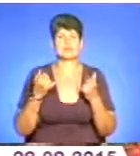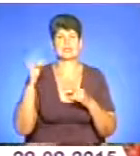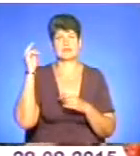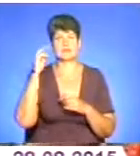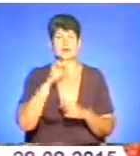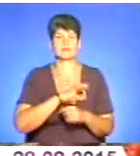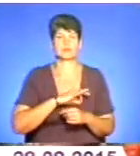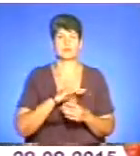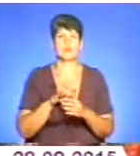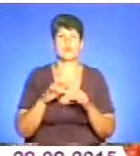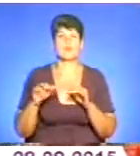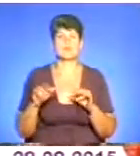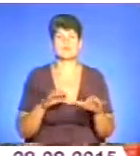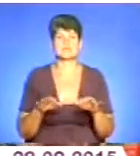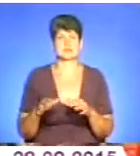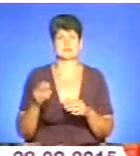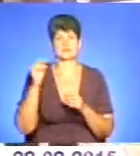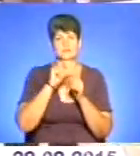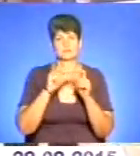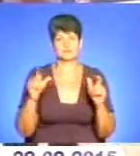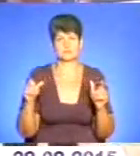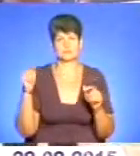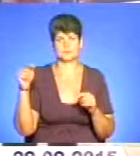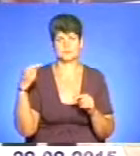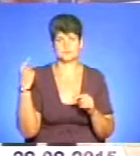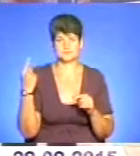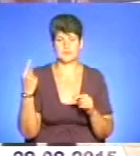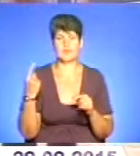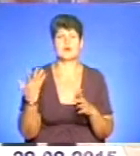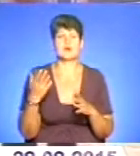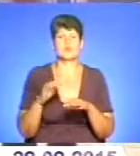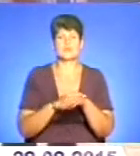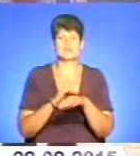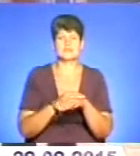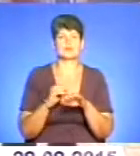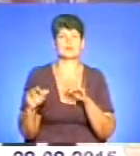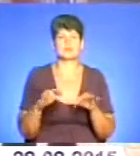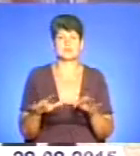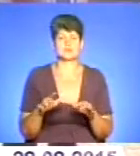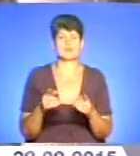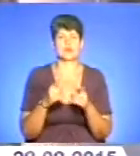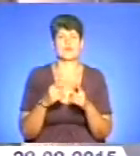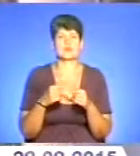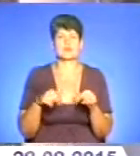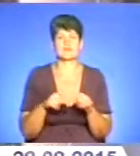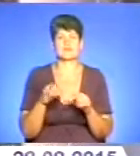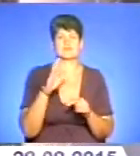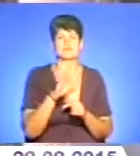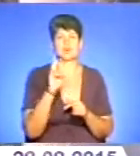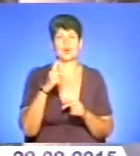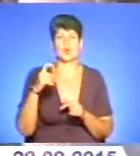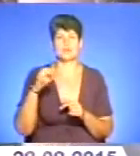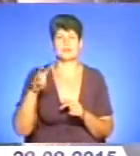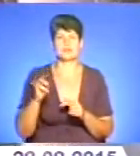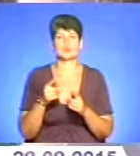навчально-виховного процесу в освітніх закладах Луганщини. Гуманітарну місію організував голова обласної ради Василь Хомінець. Він звернувся до